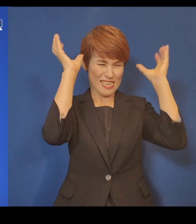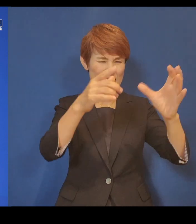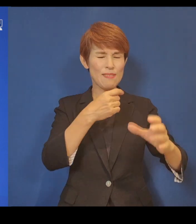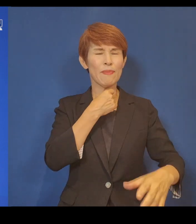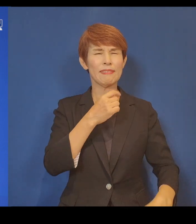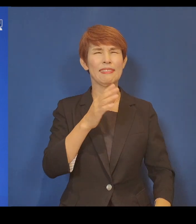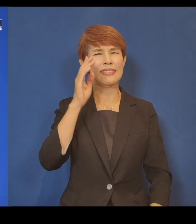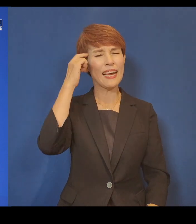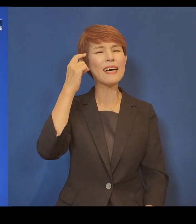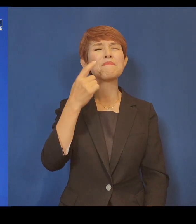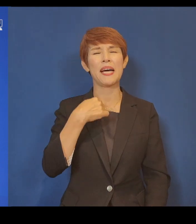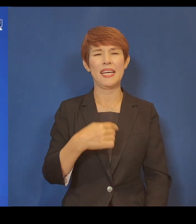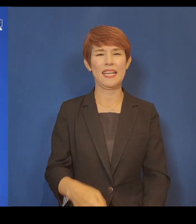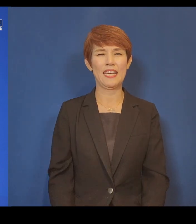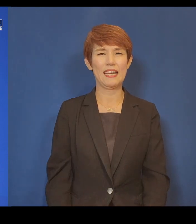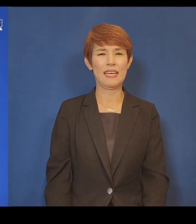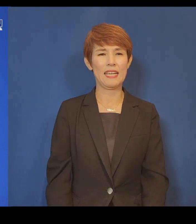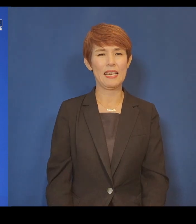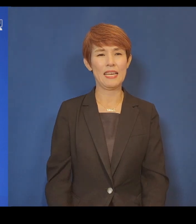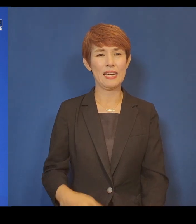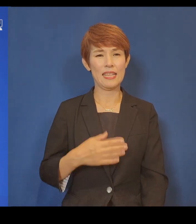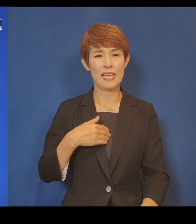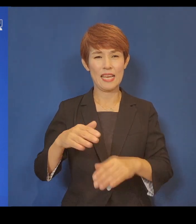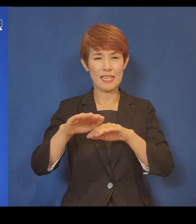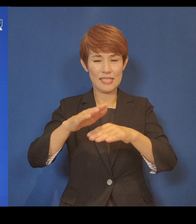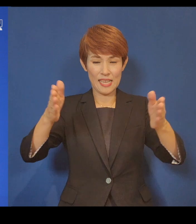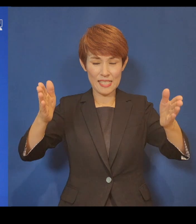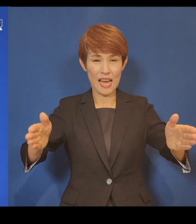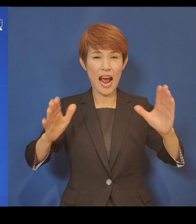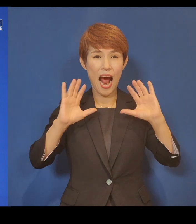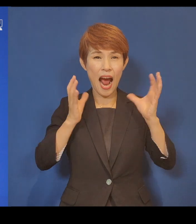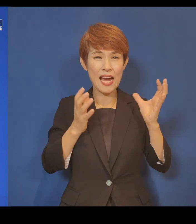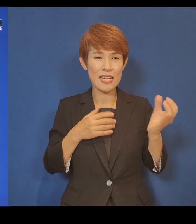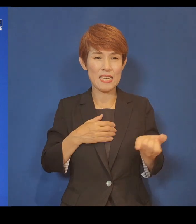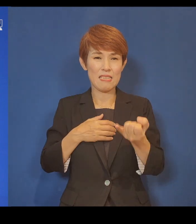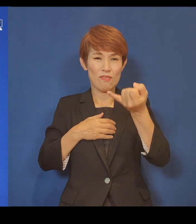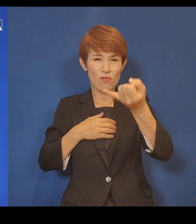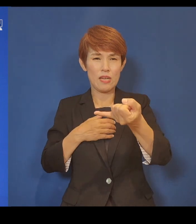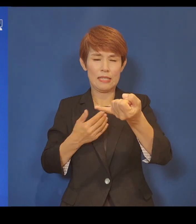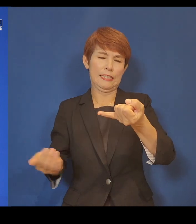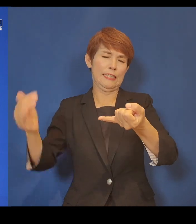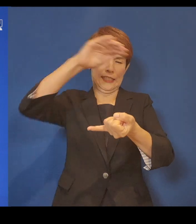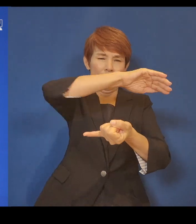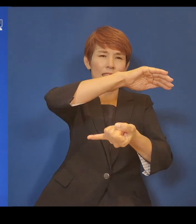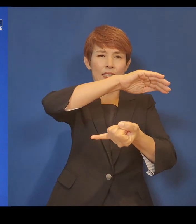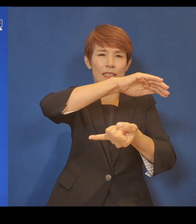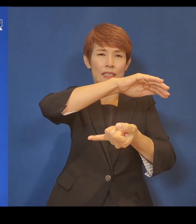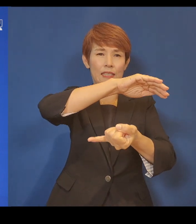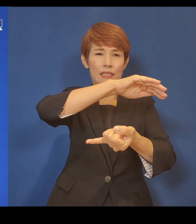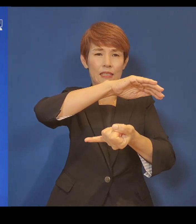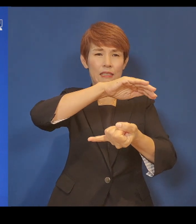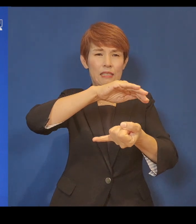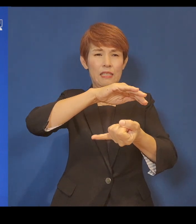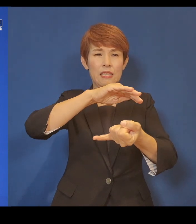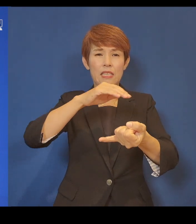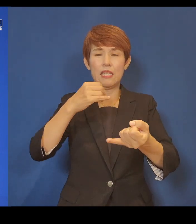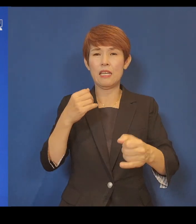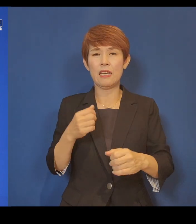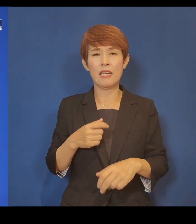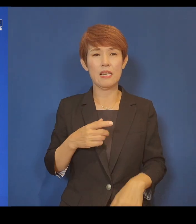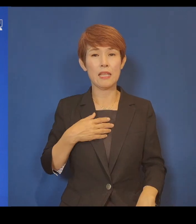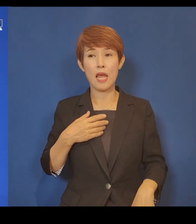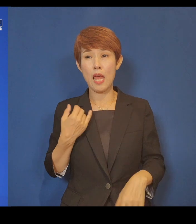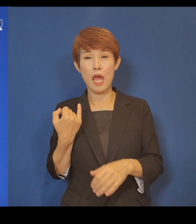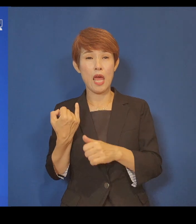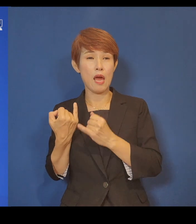하루는 도저히 못 견디겠으니까 제가 쓰던 책상에 아이를 올려놓고 이불로 확 뒤집어 다 싸버렸어요. 아내가 그걸